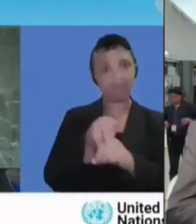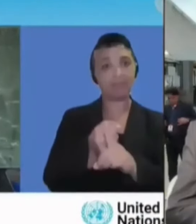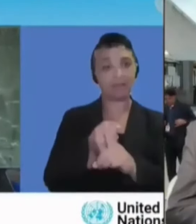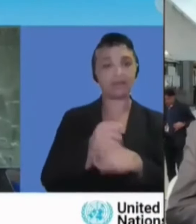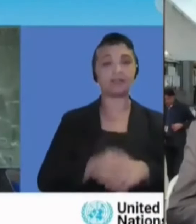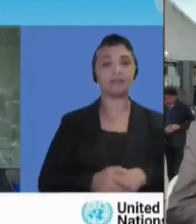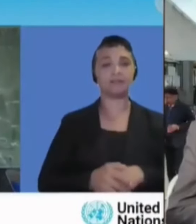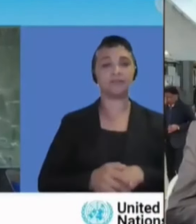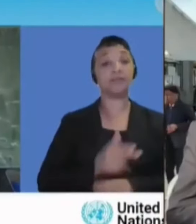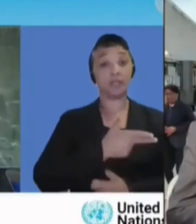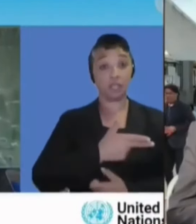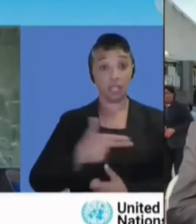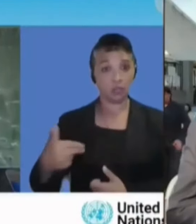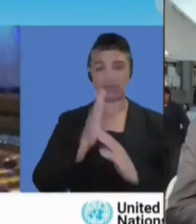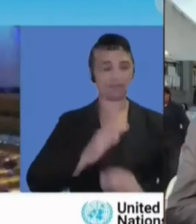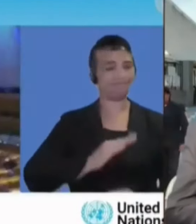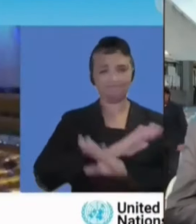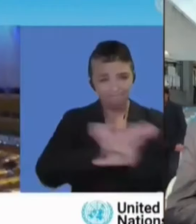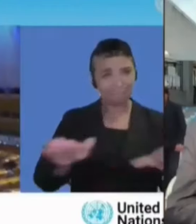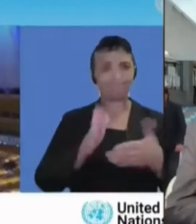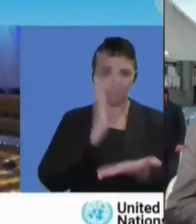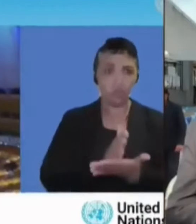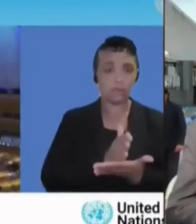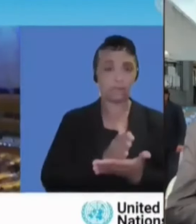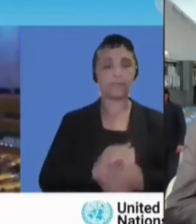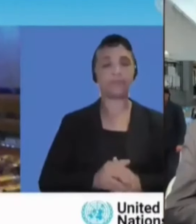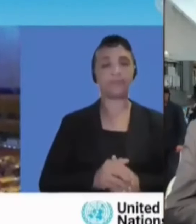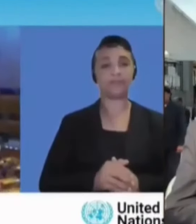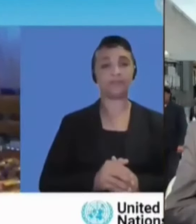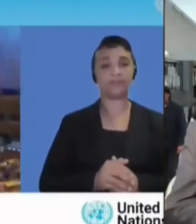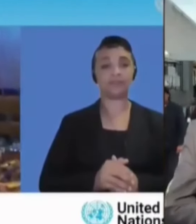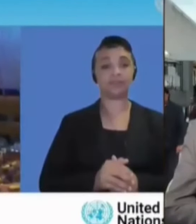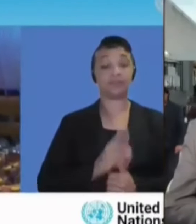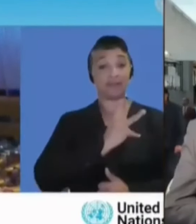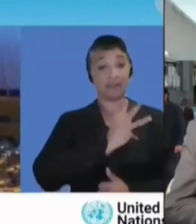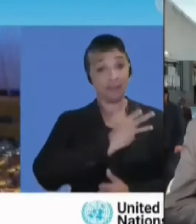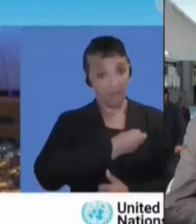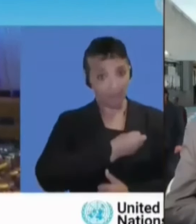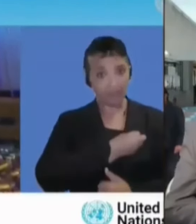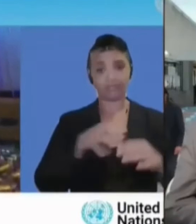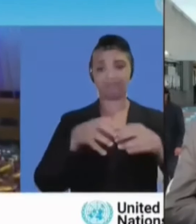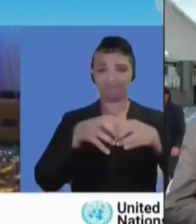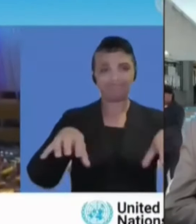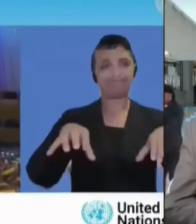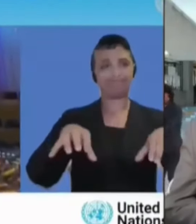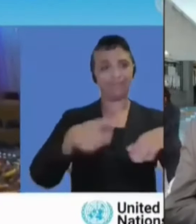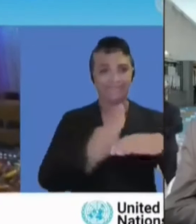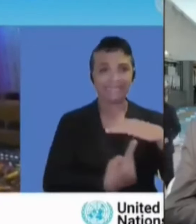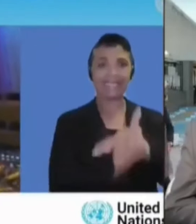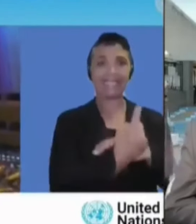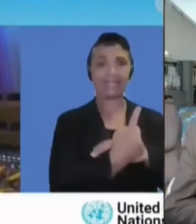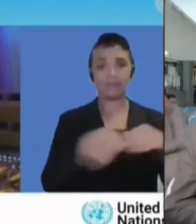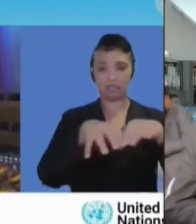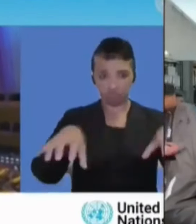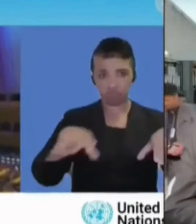dalam berupaya menyelesaikan konflik yang ada. Seperti tadi ketika Sekjen PBB Antonio Guterres menyampaikan pidato pembukaan pada